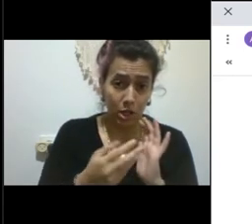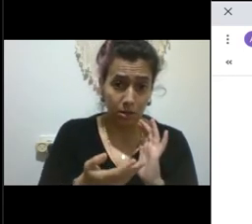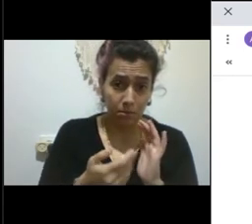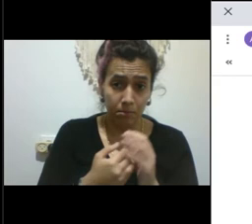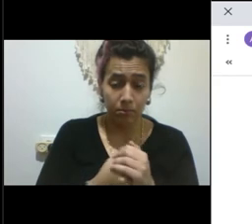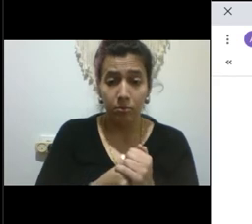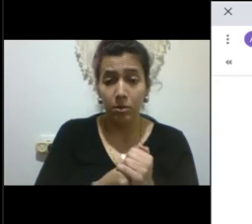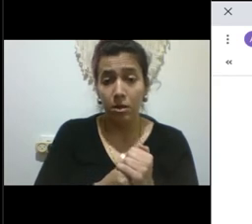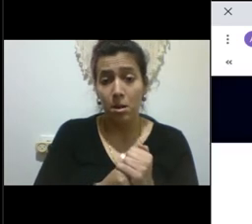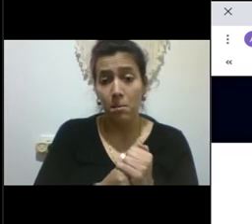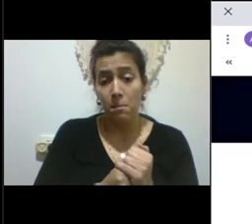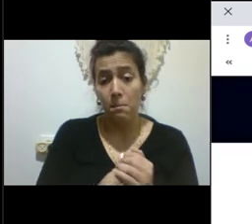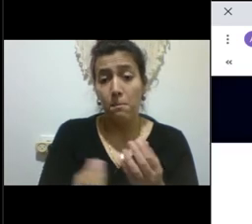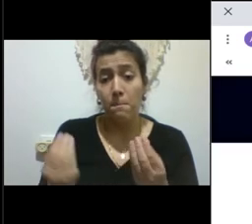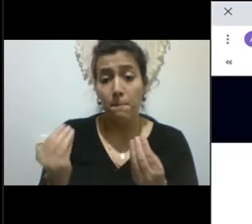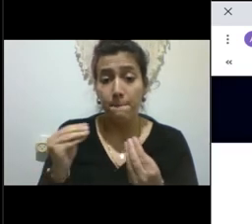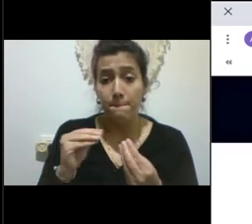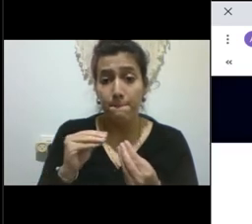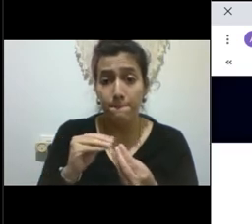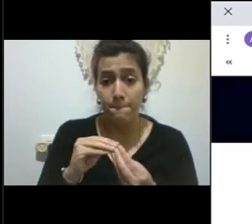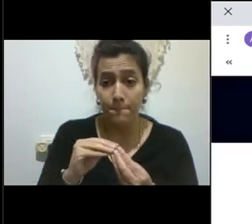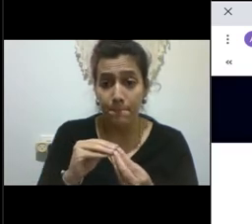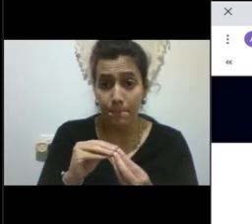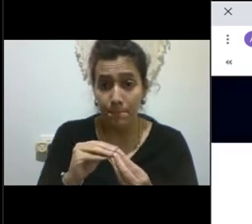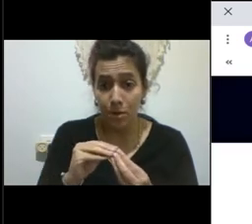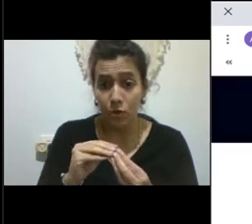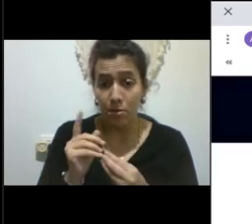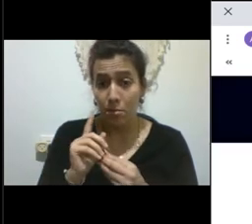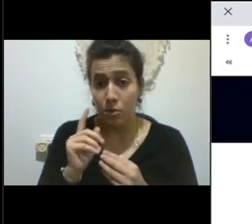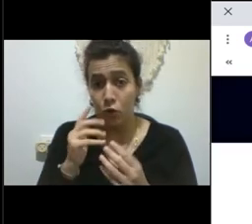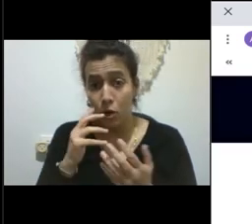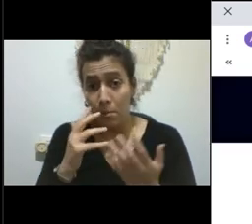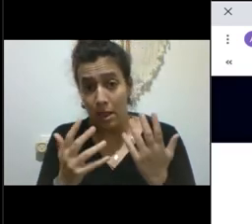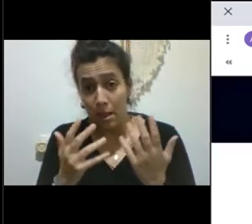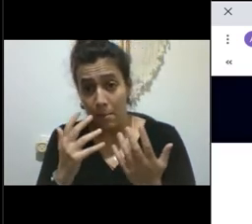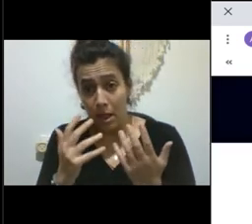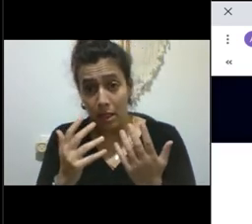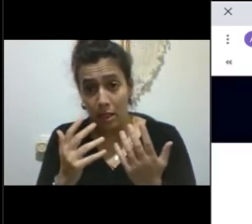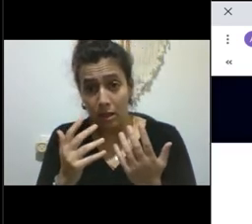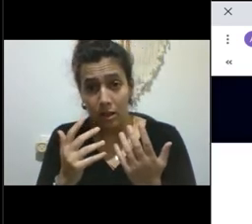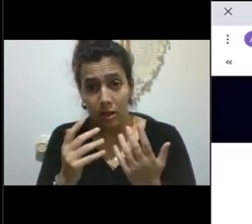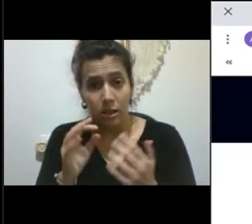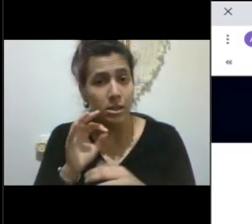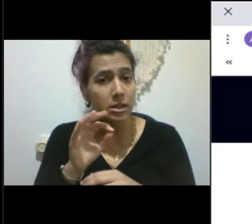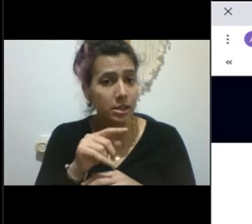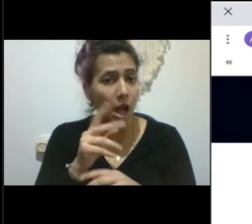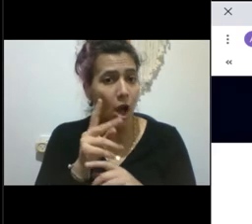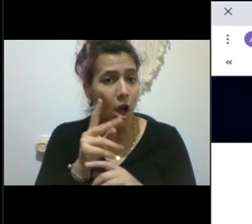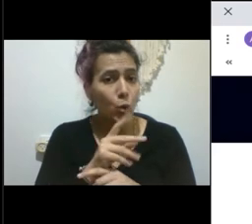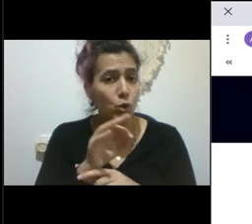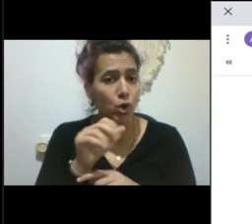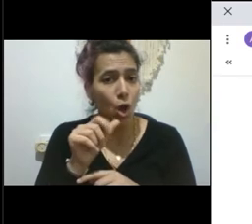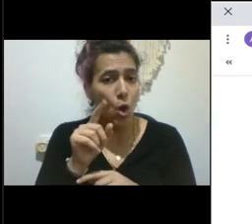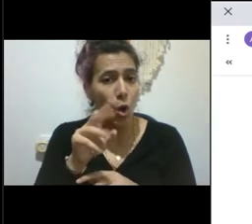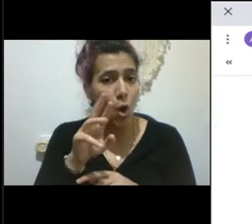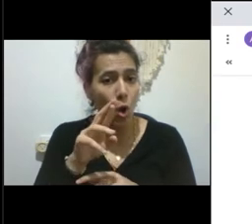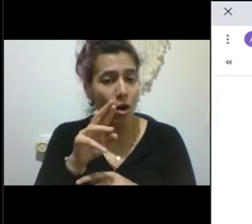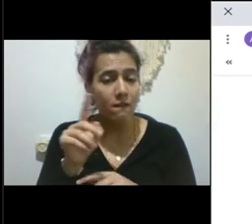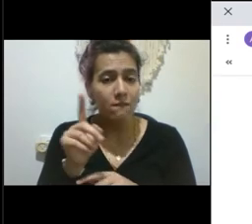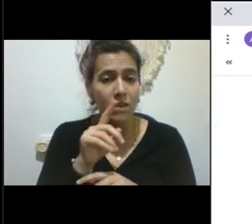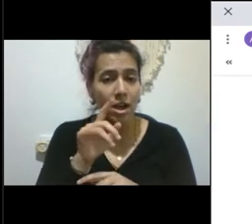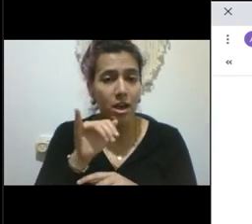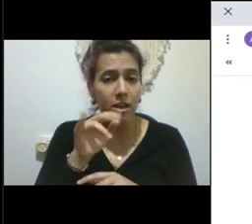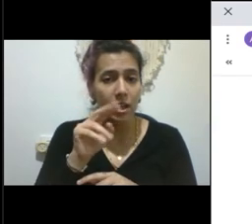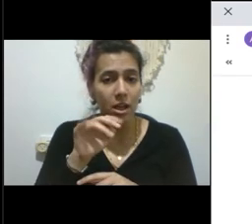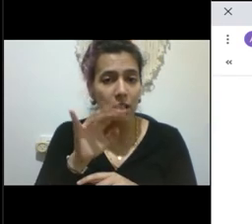בנוסף, מי שמתלבט, יש לו עוד נושא. זה הקורס של אור ויניב, כן, הנה. אור? זה